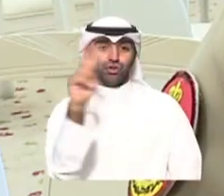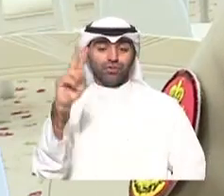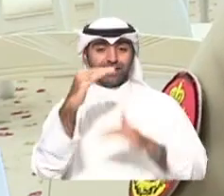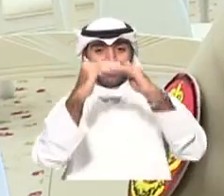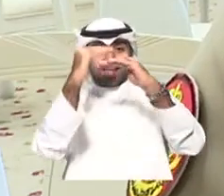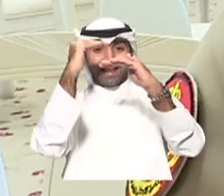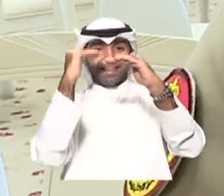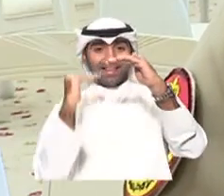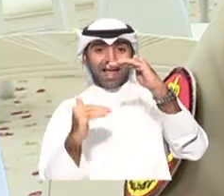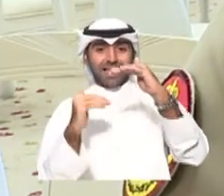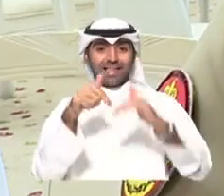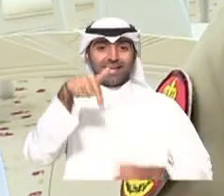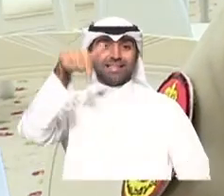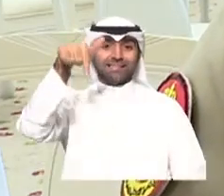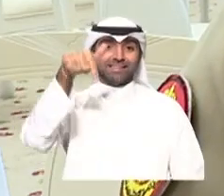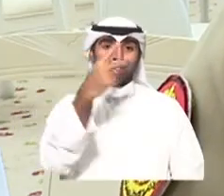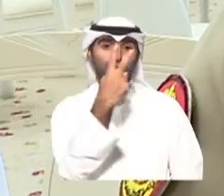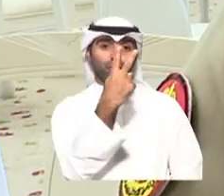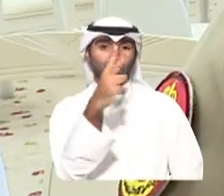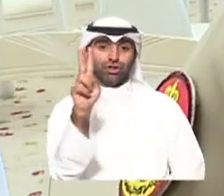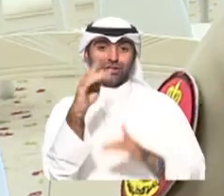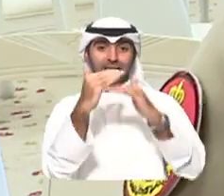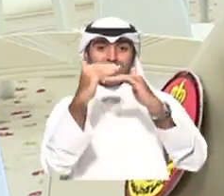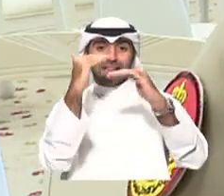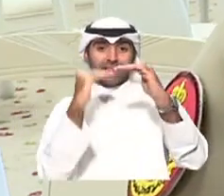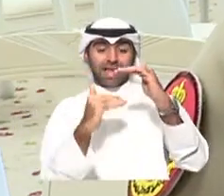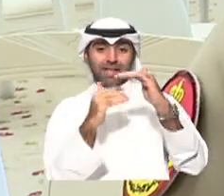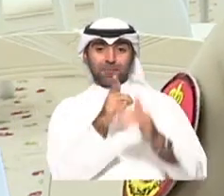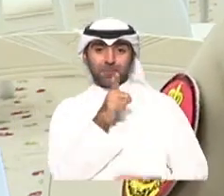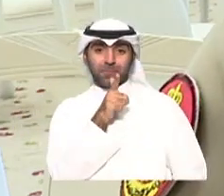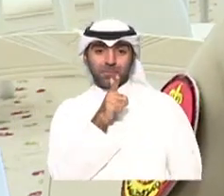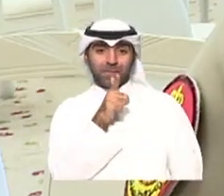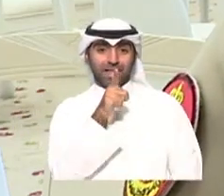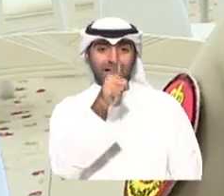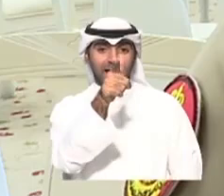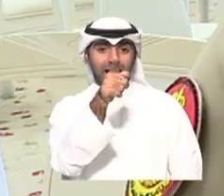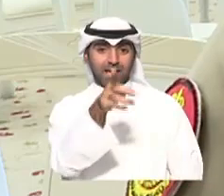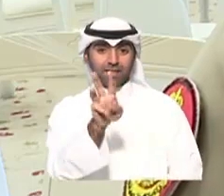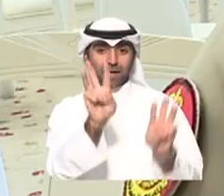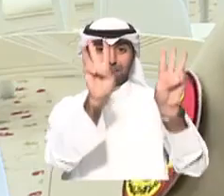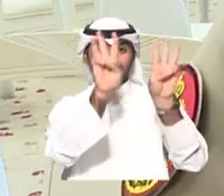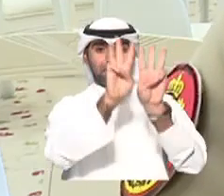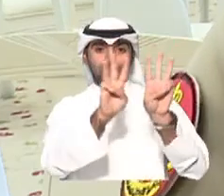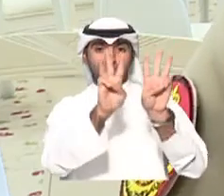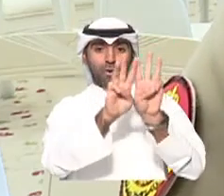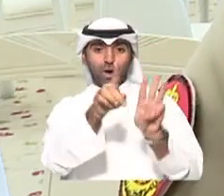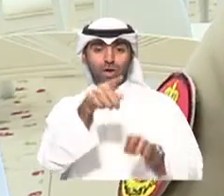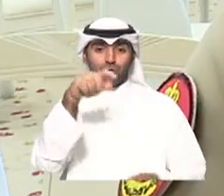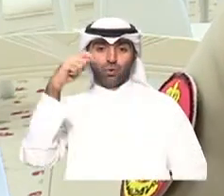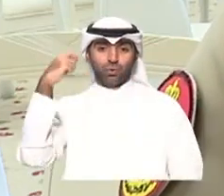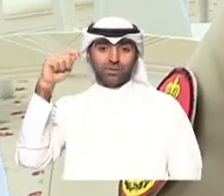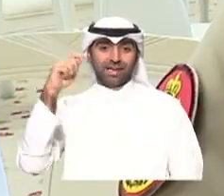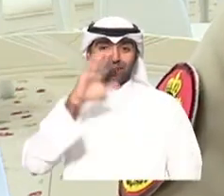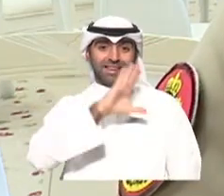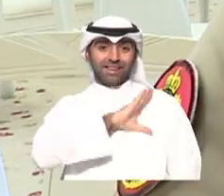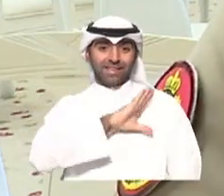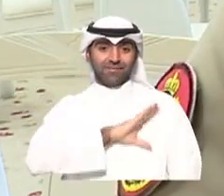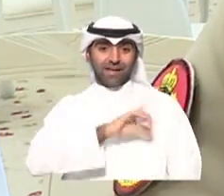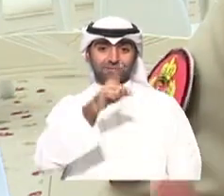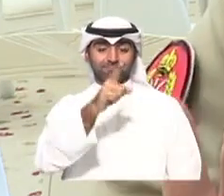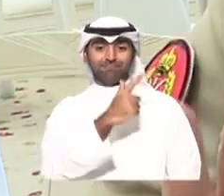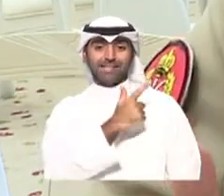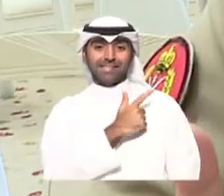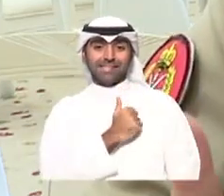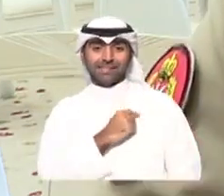المدني، الاسم، العنوان، رقم الهاتف، يوصل لها رمز التحقق. بعد ما تفتح، بعد ما يوصل لها